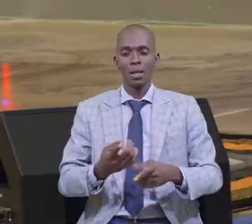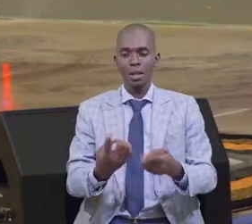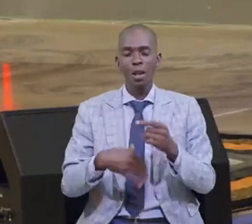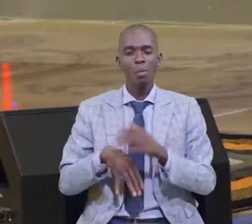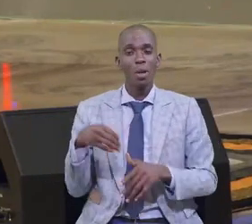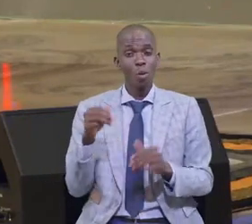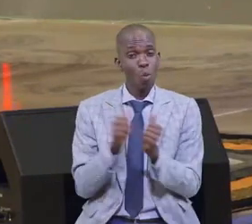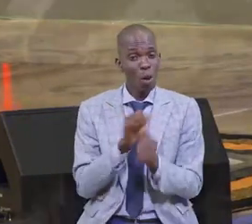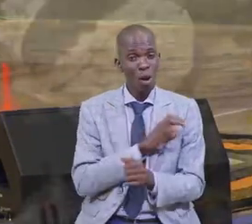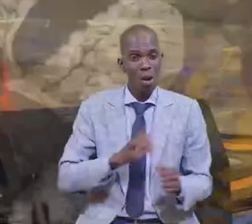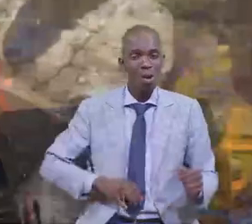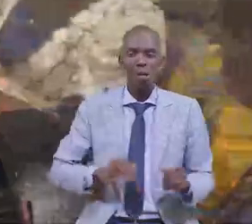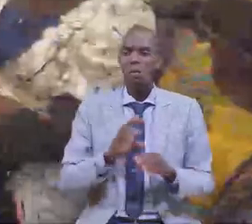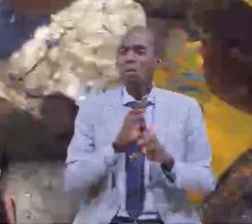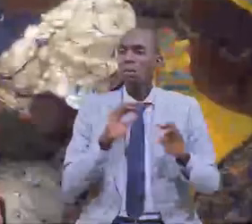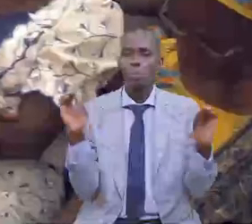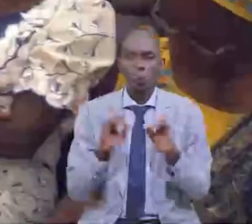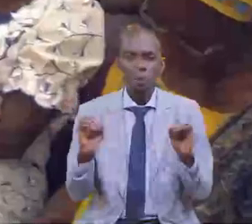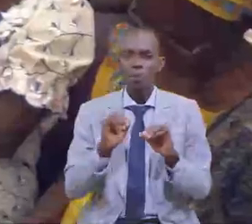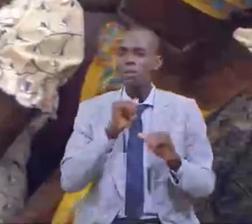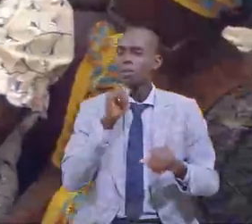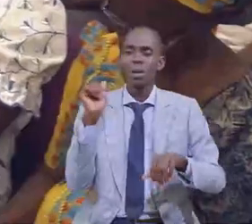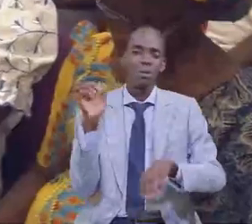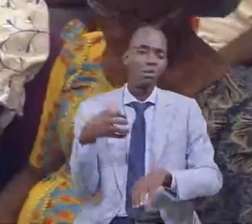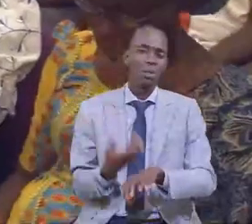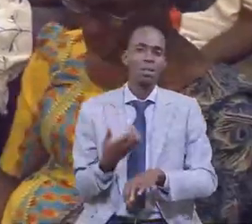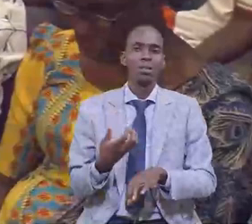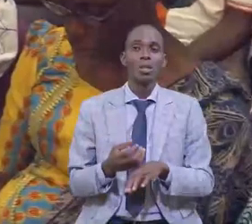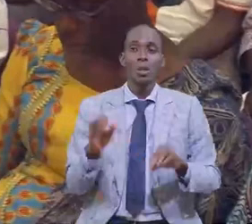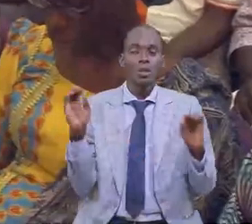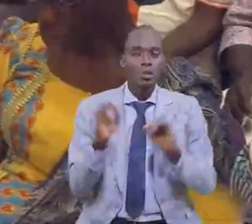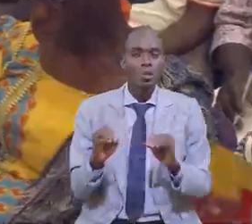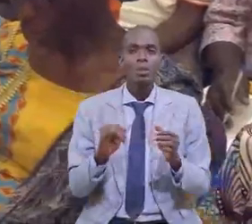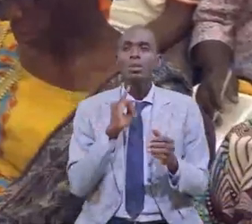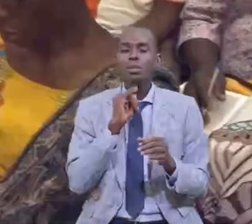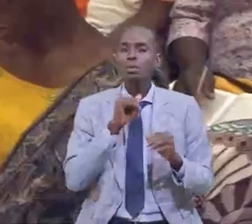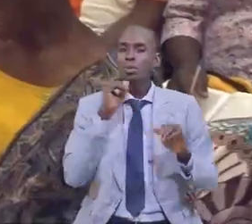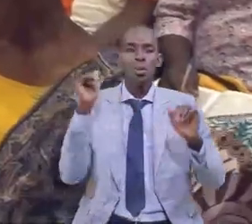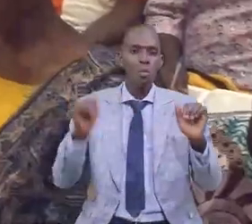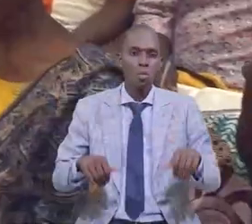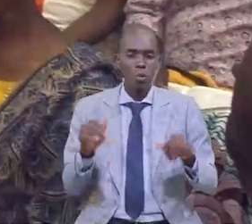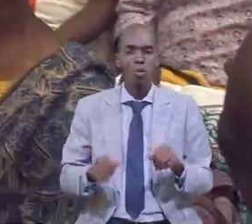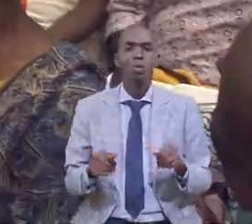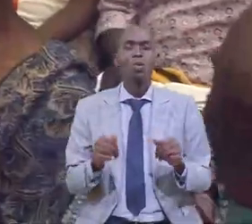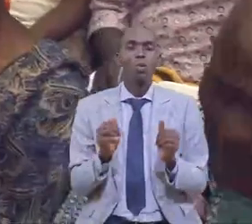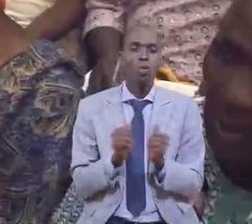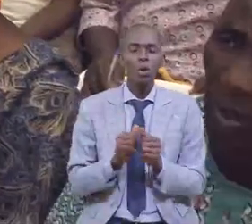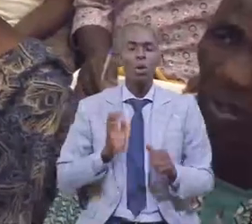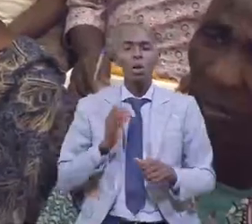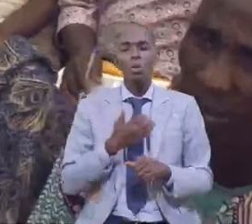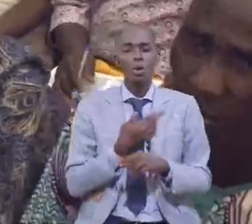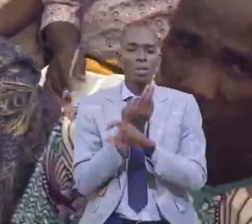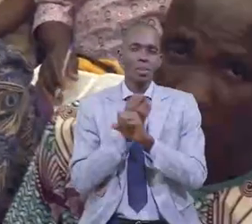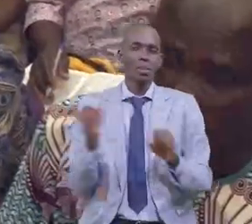Christ. Pas d'impossibilité avec notre Sauveur. Pas d'impossibilité avec